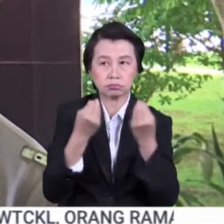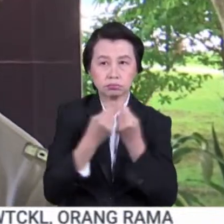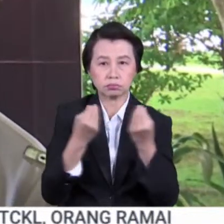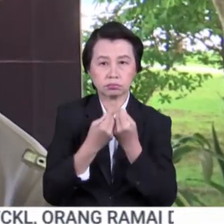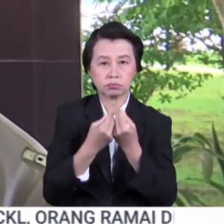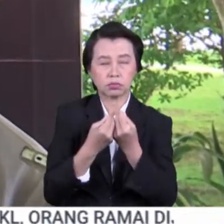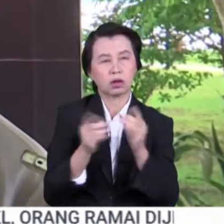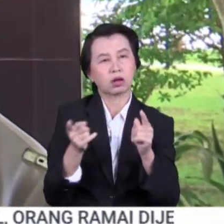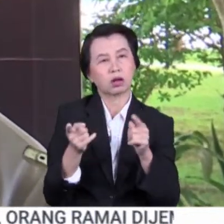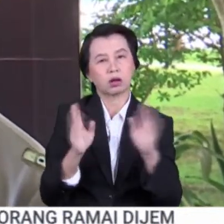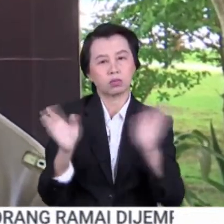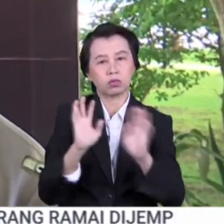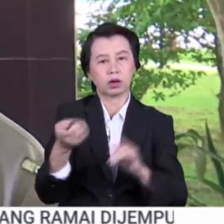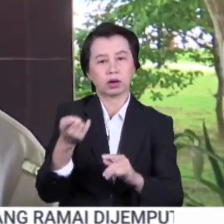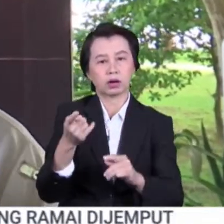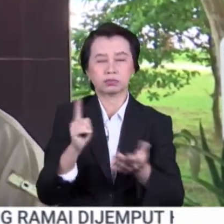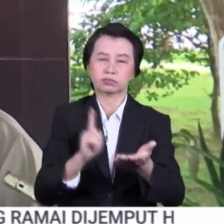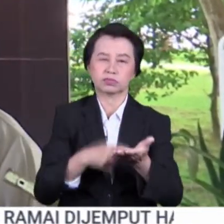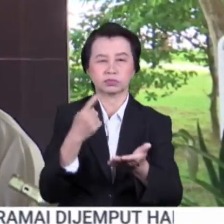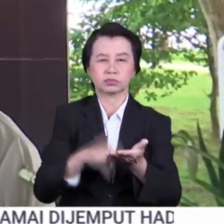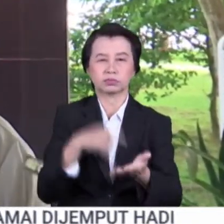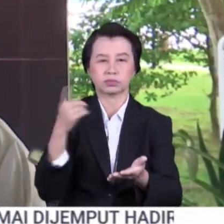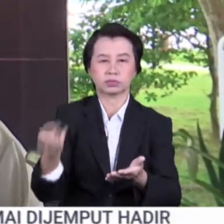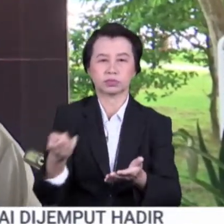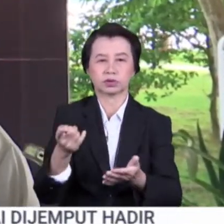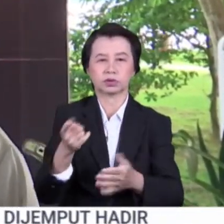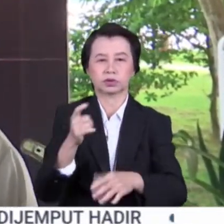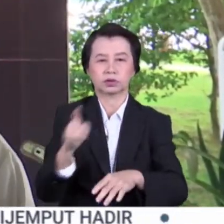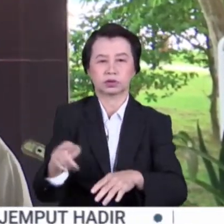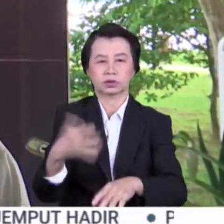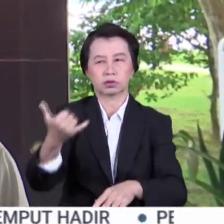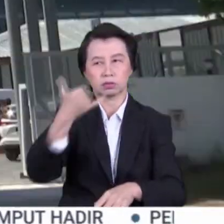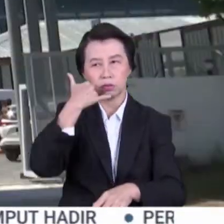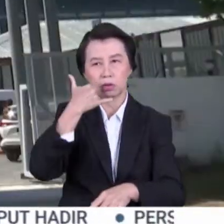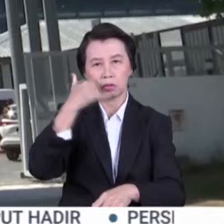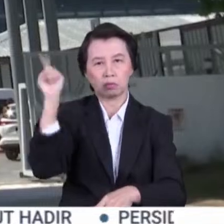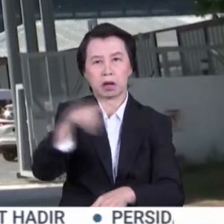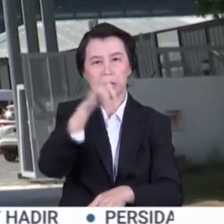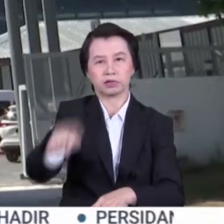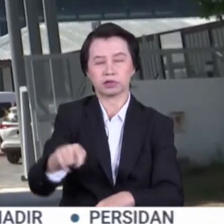bukan salah diorang, kadang-kadang circumstances require them to cancel.